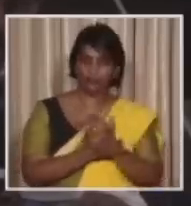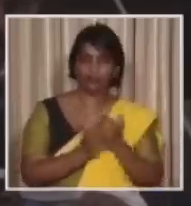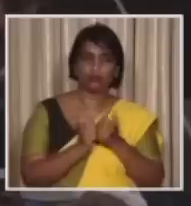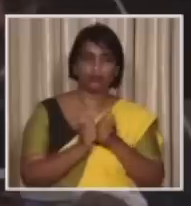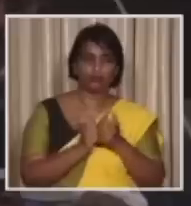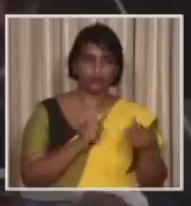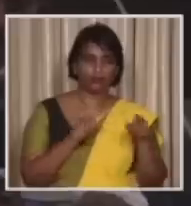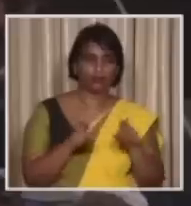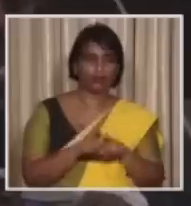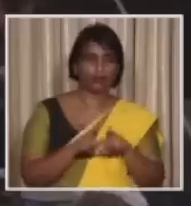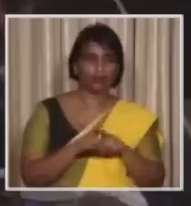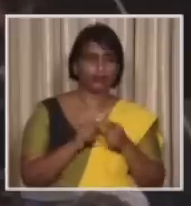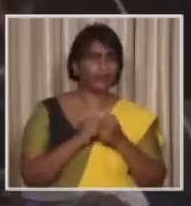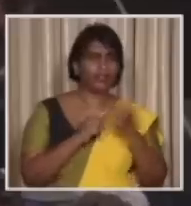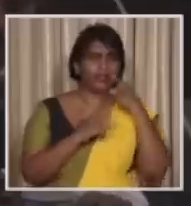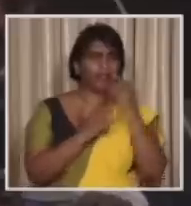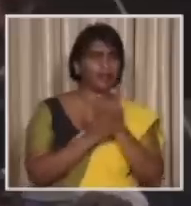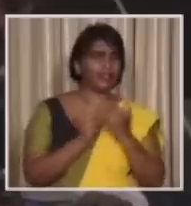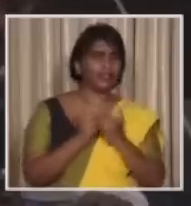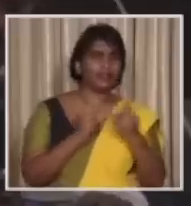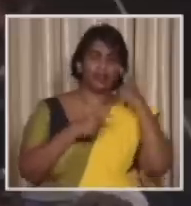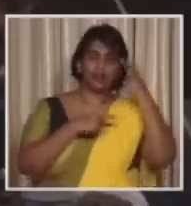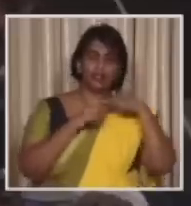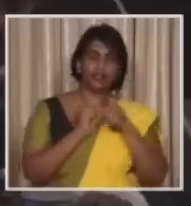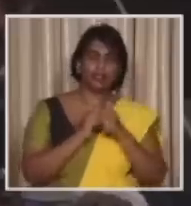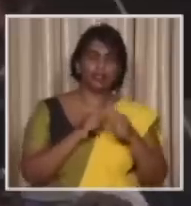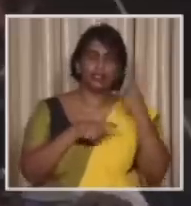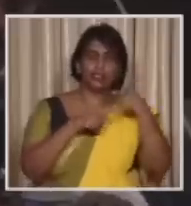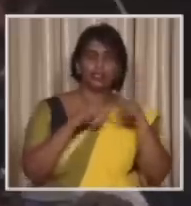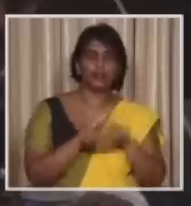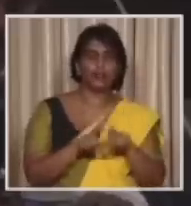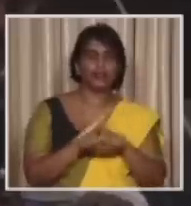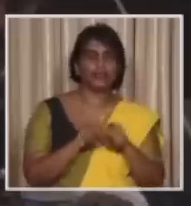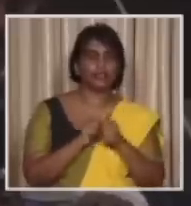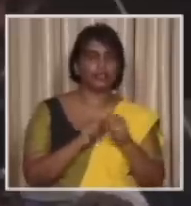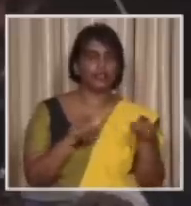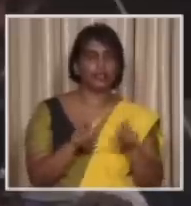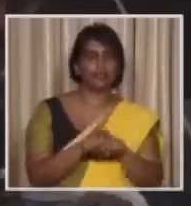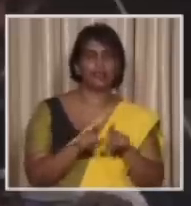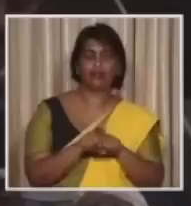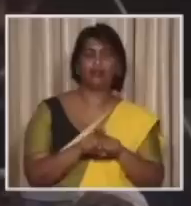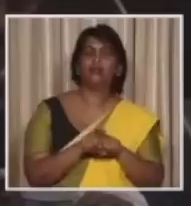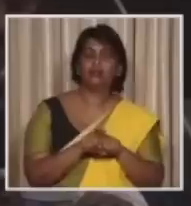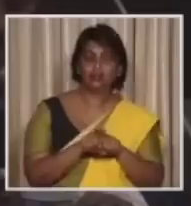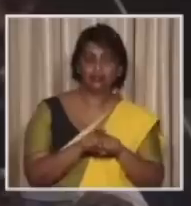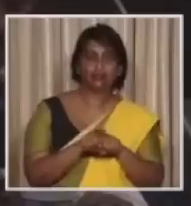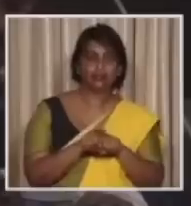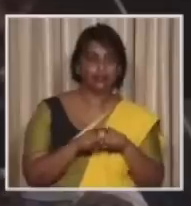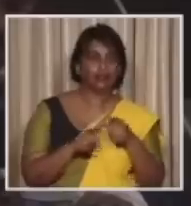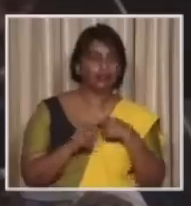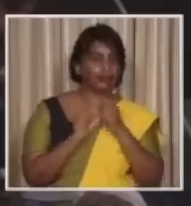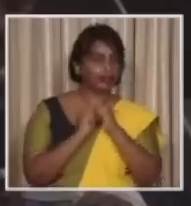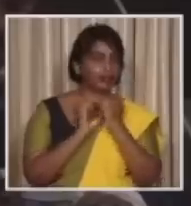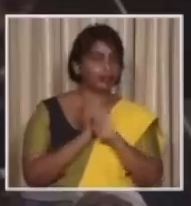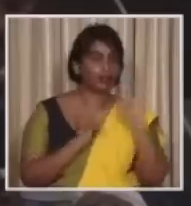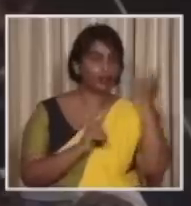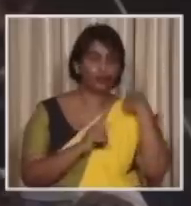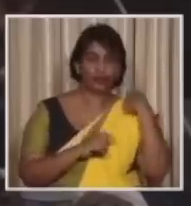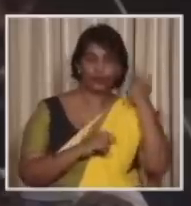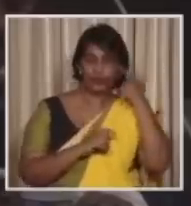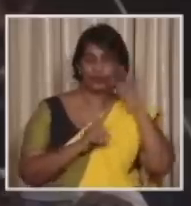ආණ්ඩුව පිළිබඳ තියෙන විවේචනය නතර කරන්න. ඉතින් මම හිතන්නේ ඒක කවදාකවත් එහෙම වෙන්නේ නැහැ. ඒක කරන්න කරන්න මේ වැඩසටහන් තවත් ජනප්‍රිය